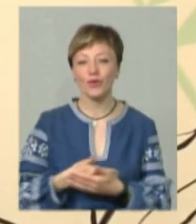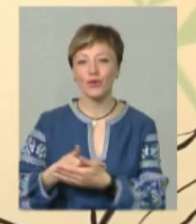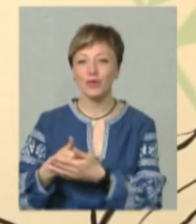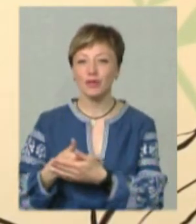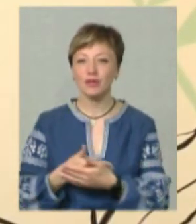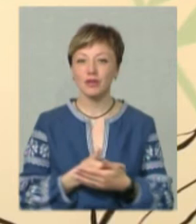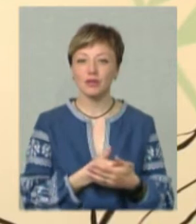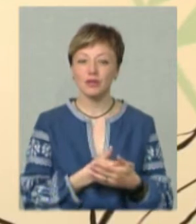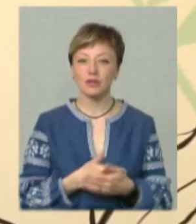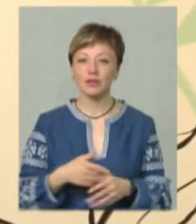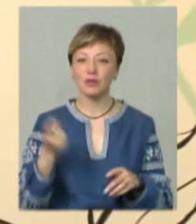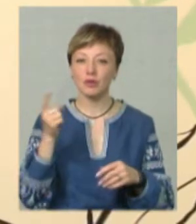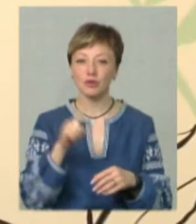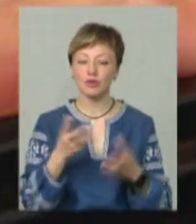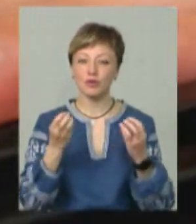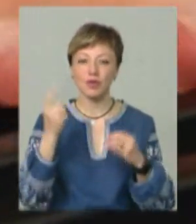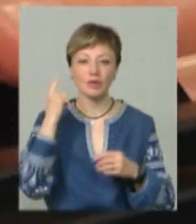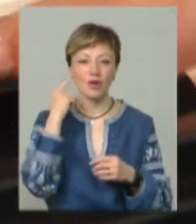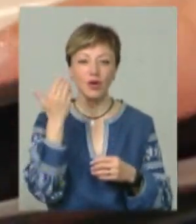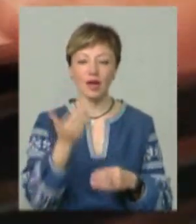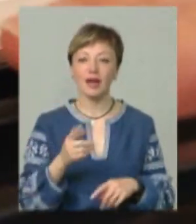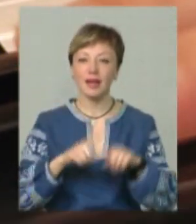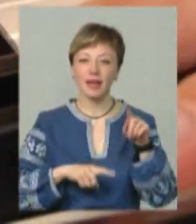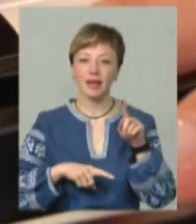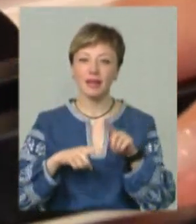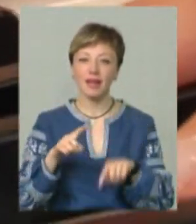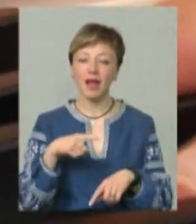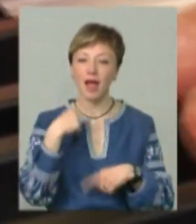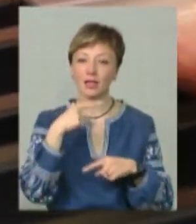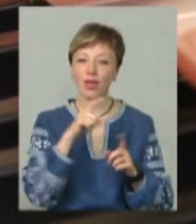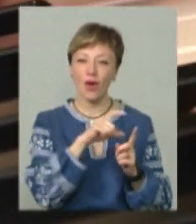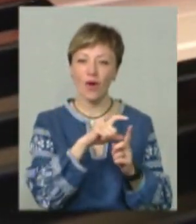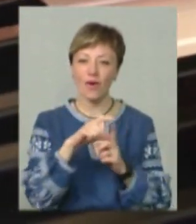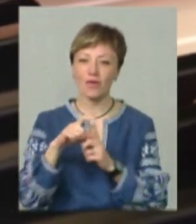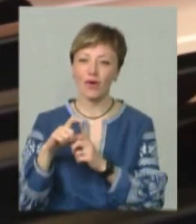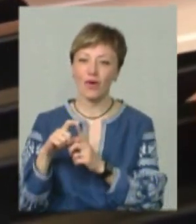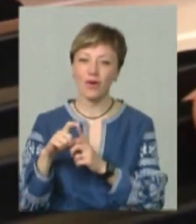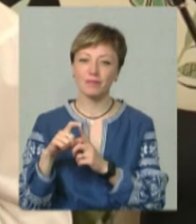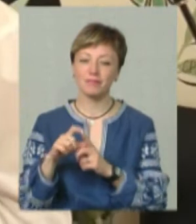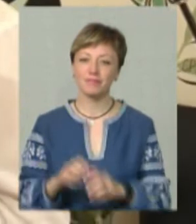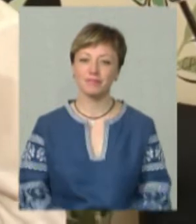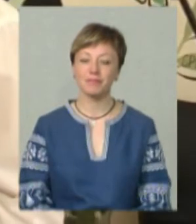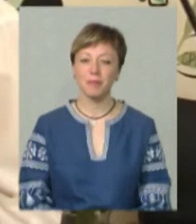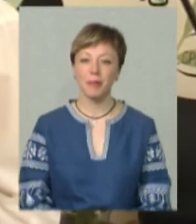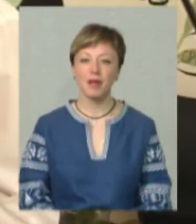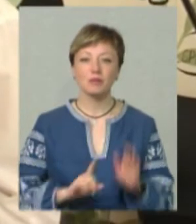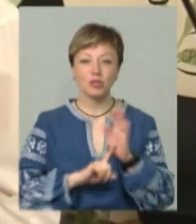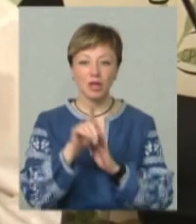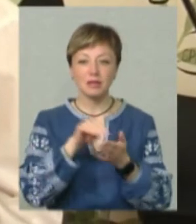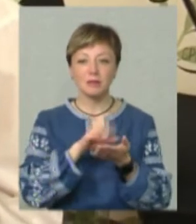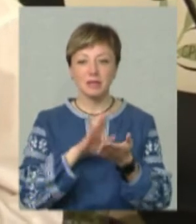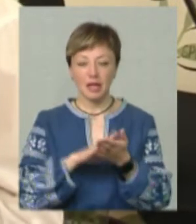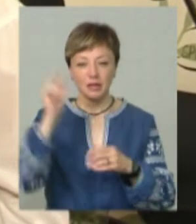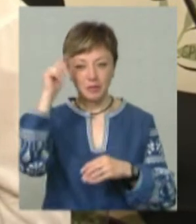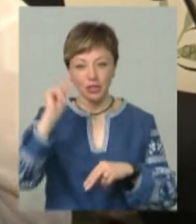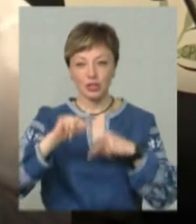колискову, хочу ще почути твоє рідне слово. Спочатку Оленка записалася на